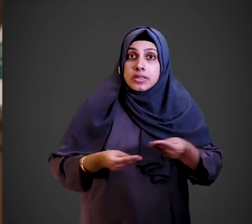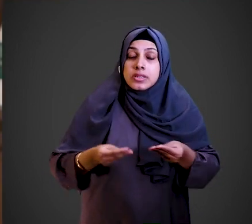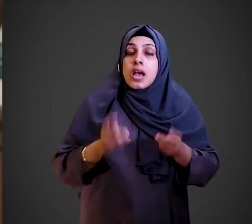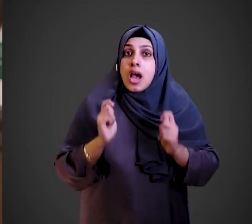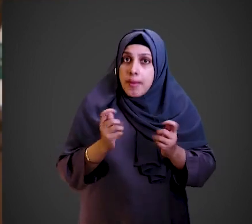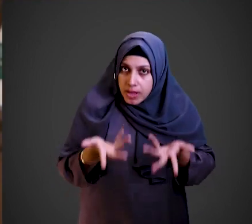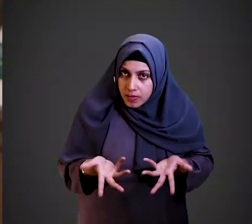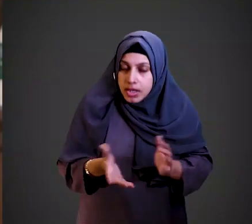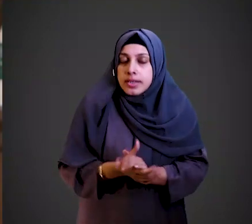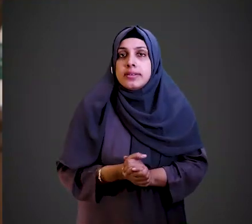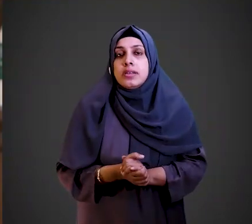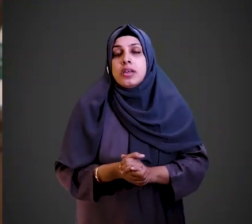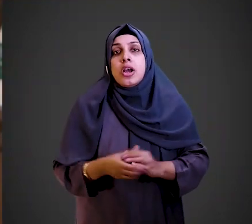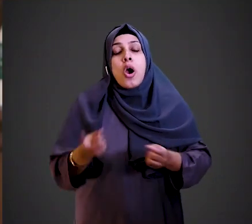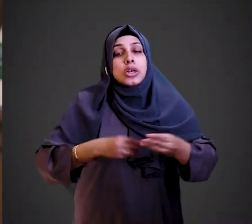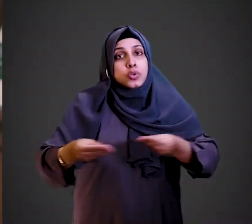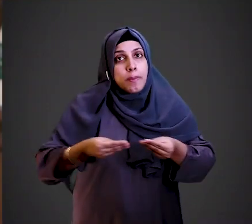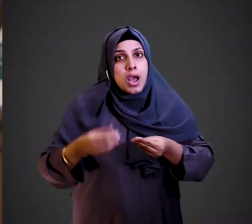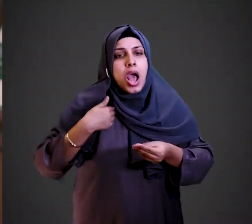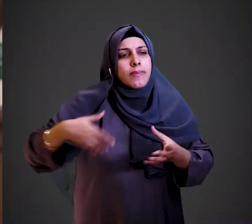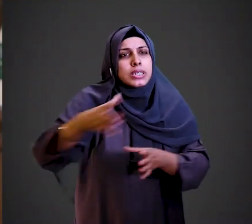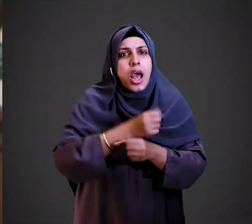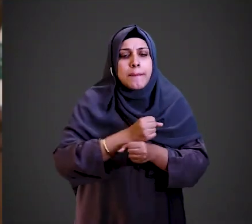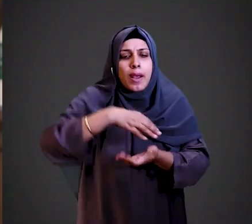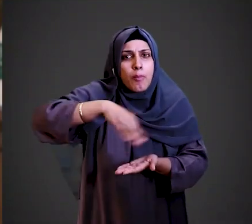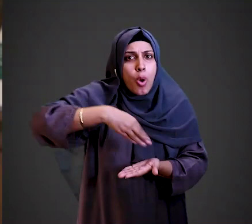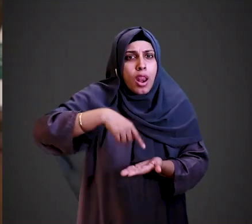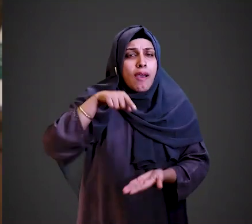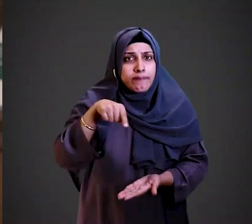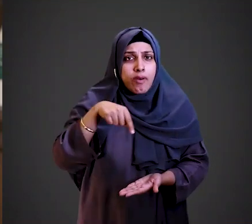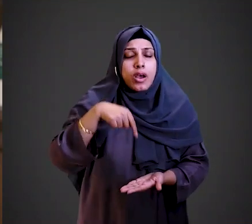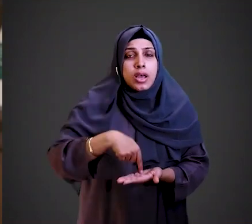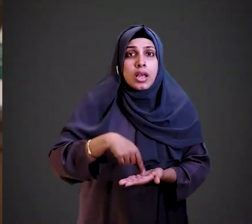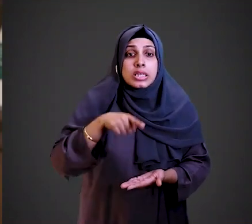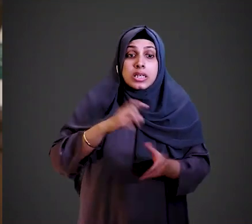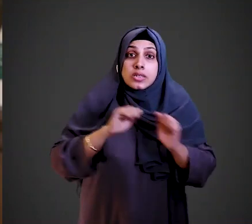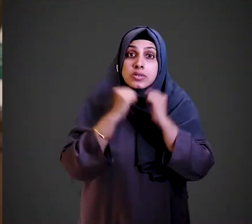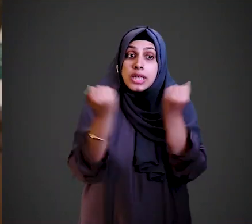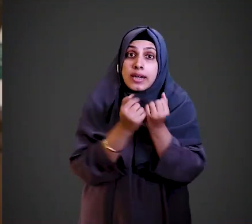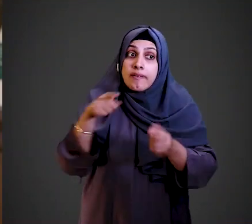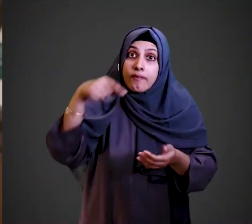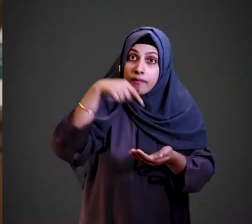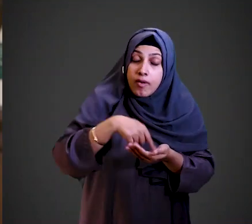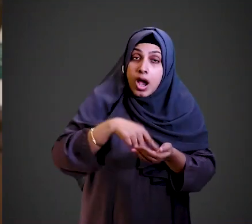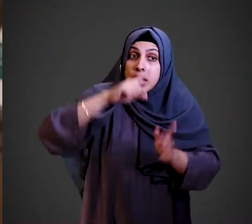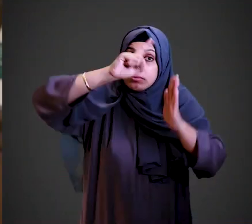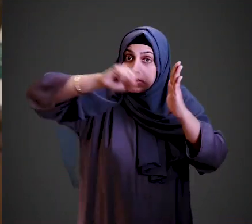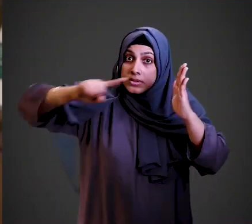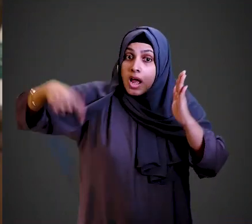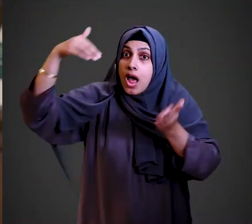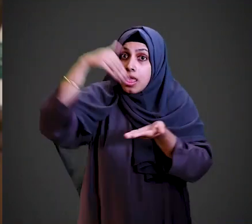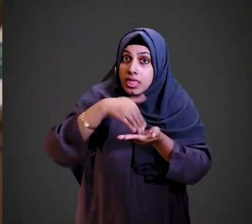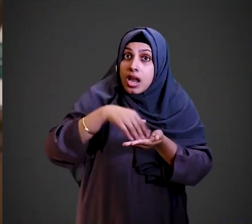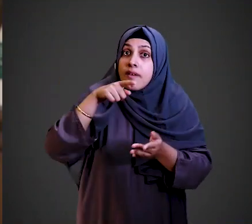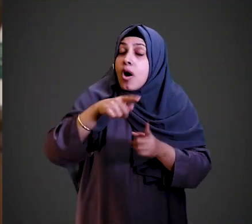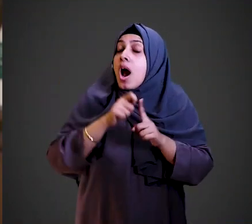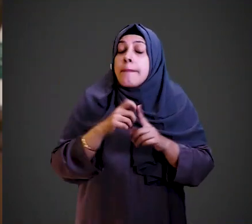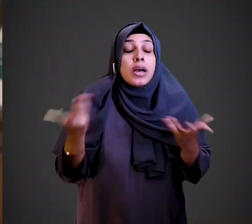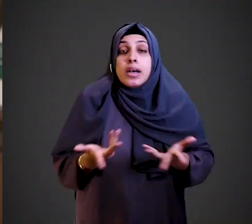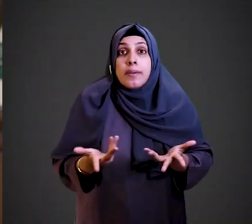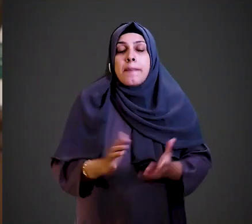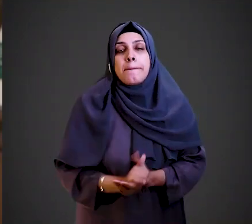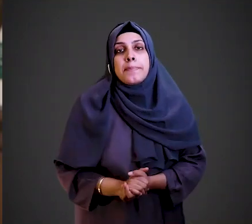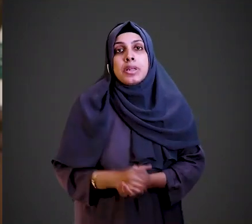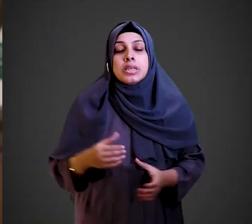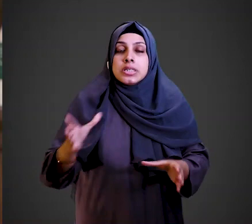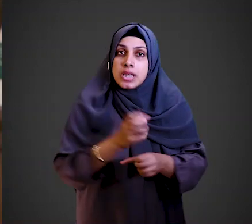بزنس کرنا یعنی کہ کاروبار کرنا ہمارے ملک میں ایک ایسا معاشرے کا حصہ ہے، ایک اکانومی کا، معیشت کا ایک